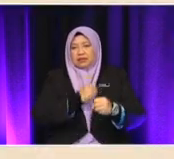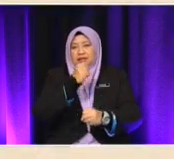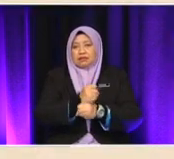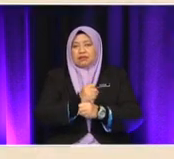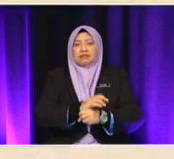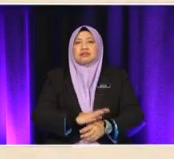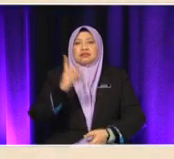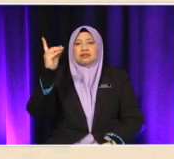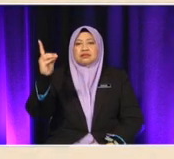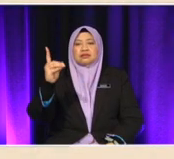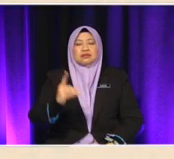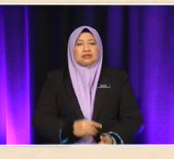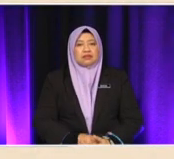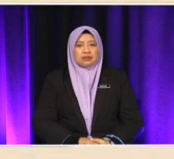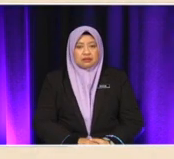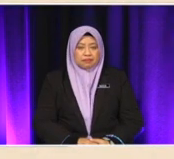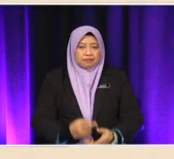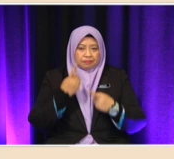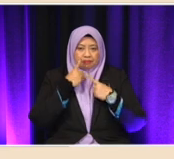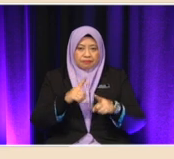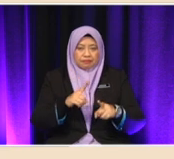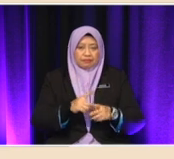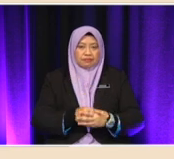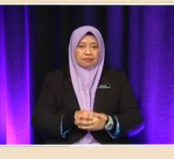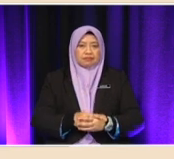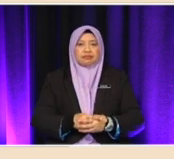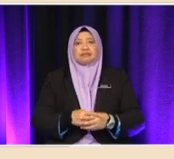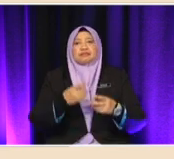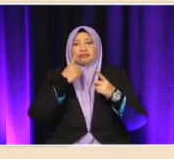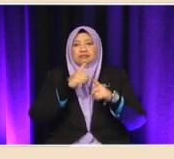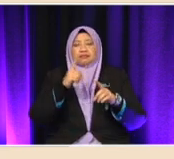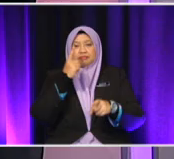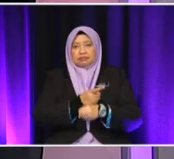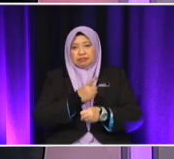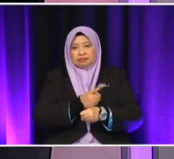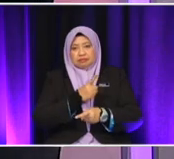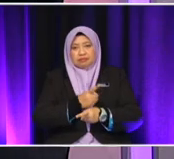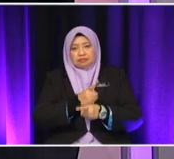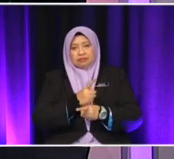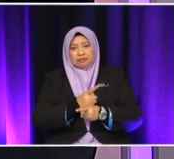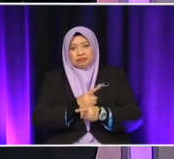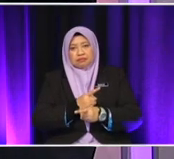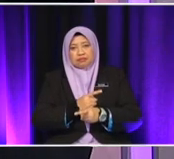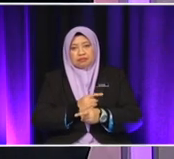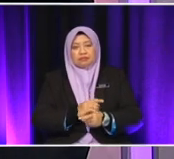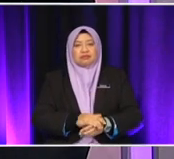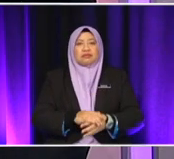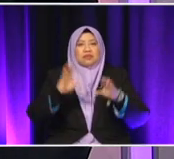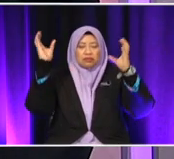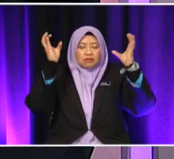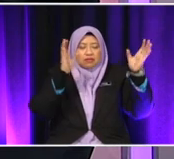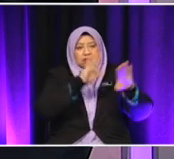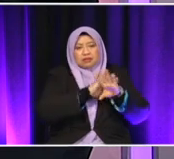keadaan cuaca yang tidak menentu sepanjang tahun menyebabkan hasil pengeluaran padi akan